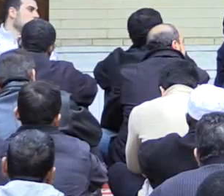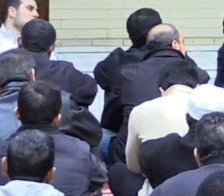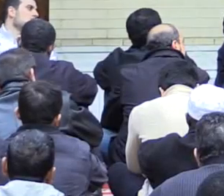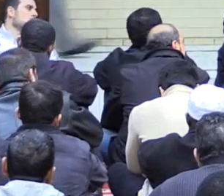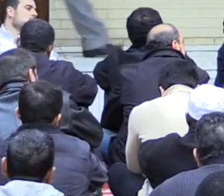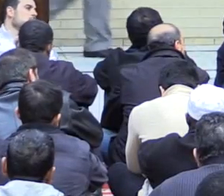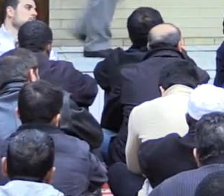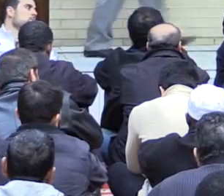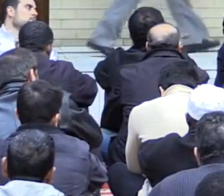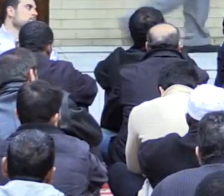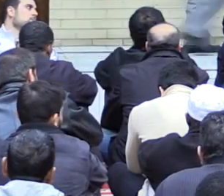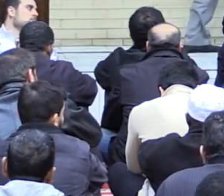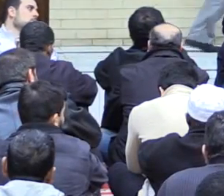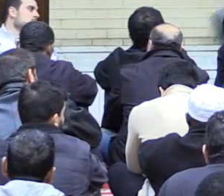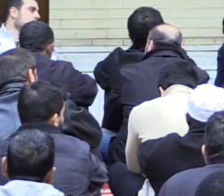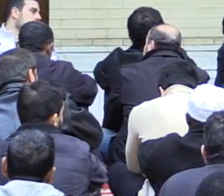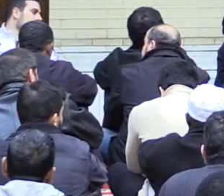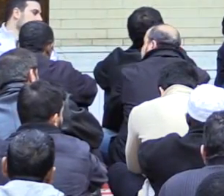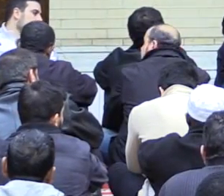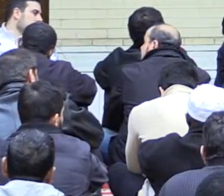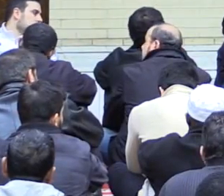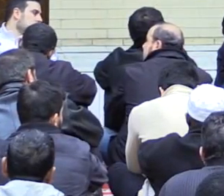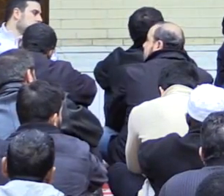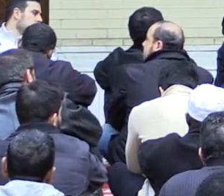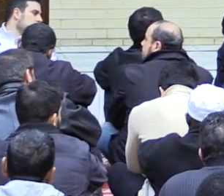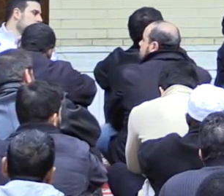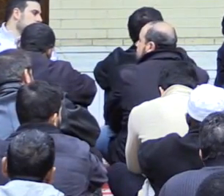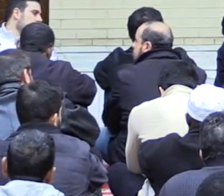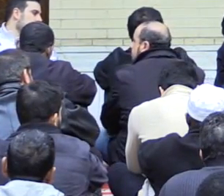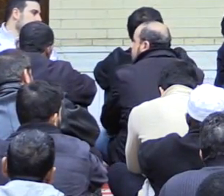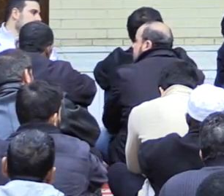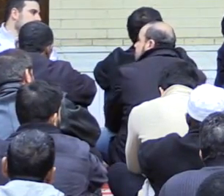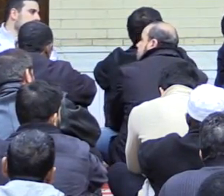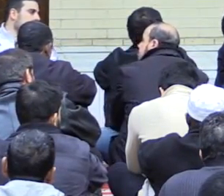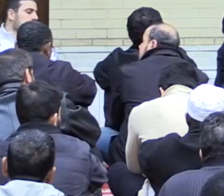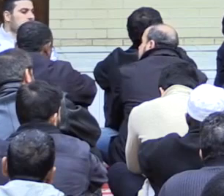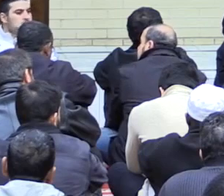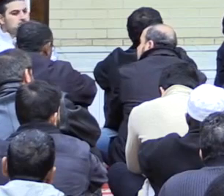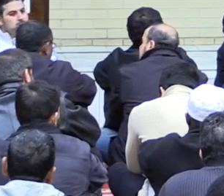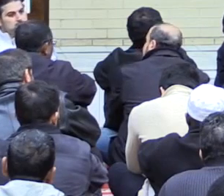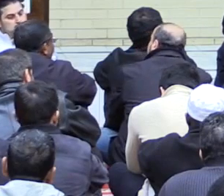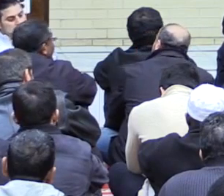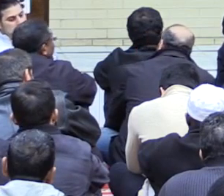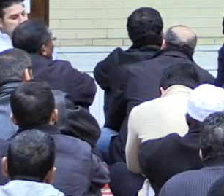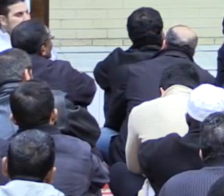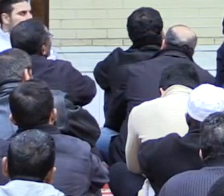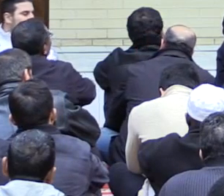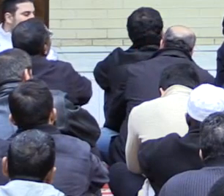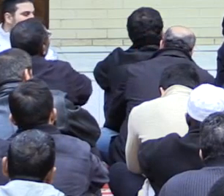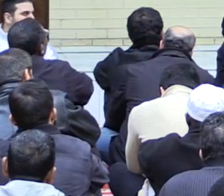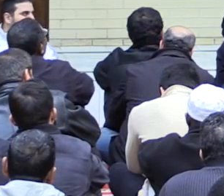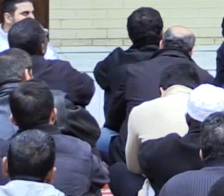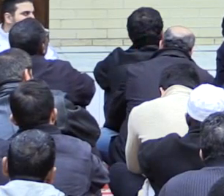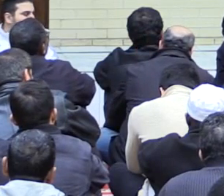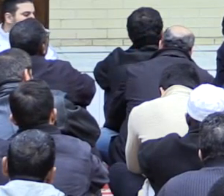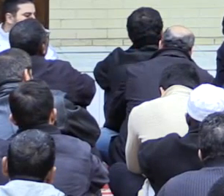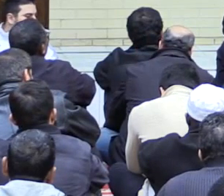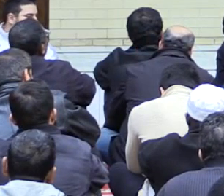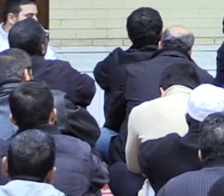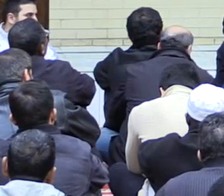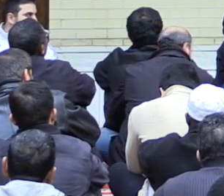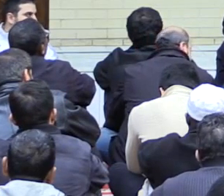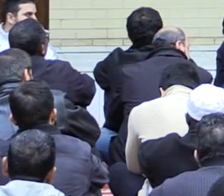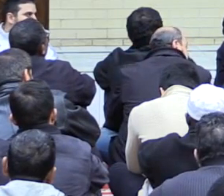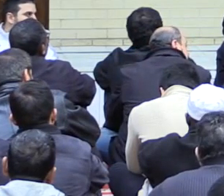الحمد لله نحمده سبحانه ونستعينه ونستغفره ونستهديه ونعوذ بالله من شرور أنفسنا